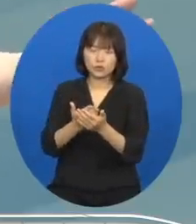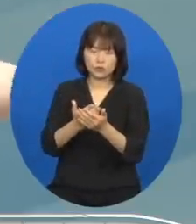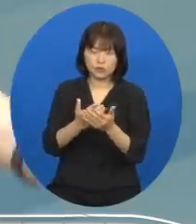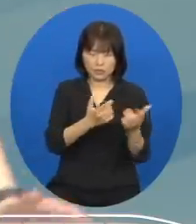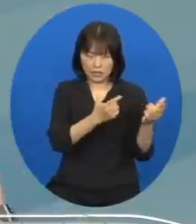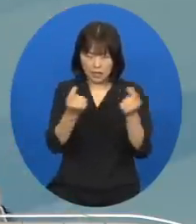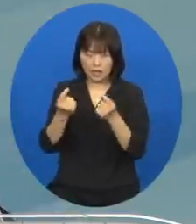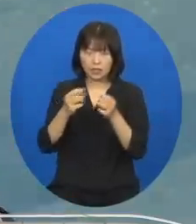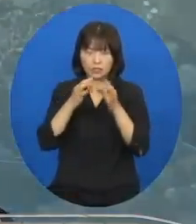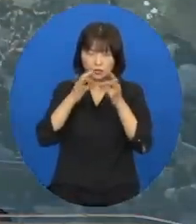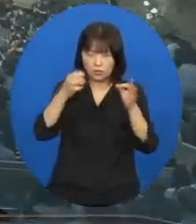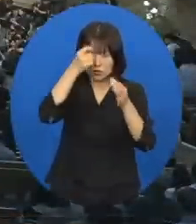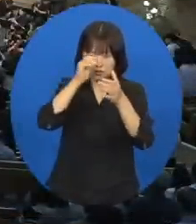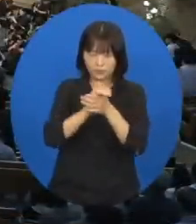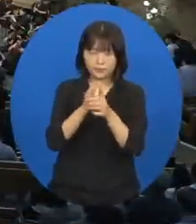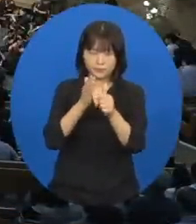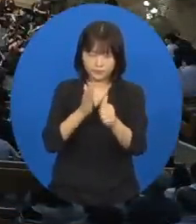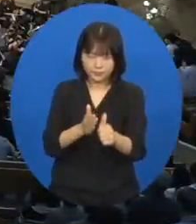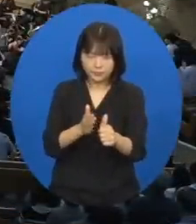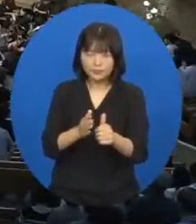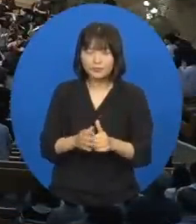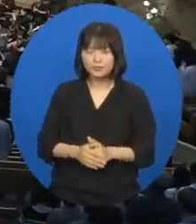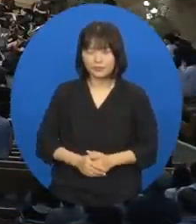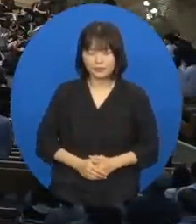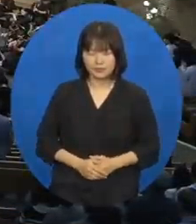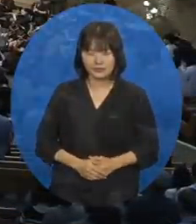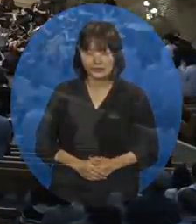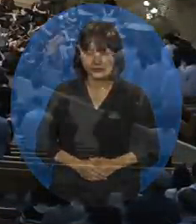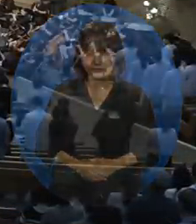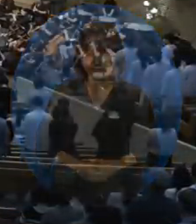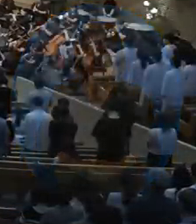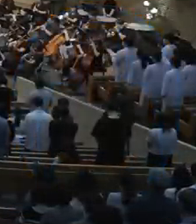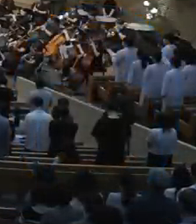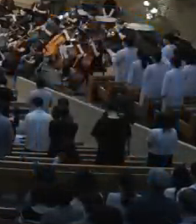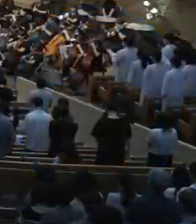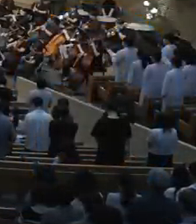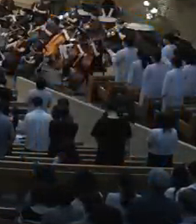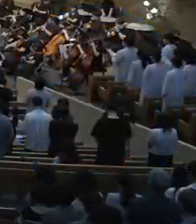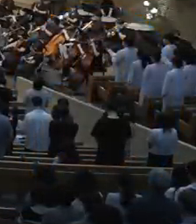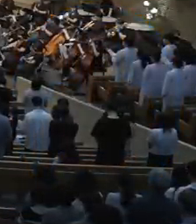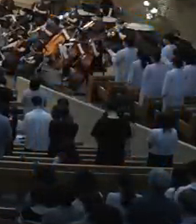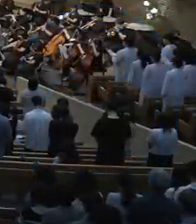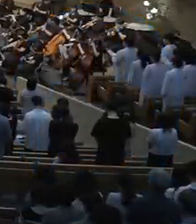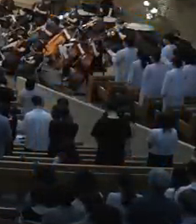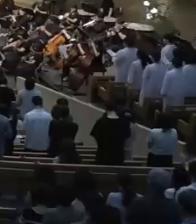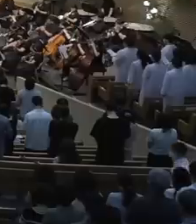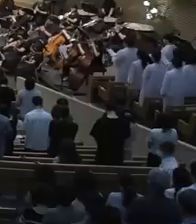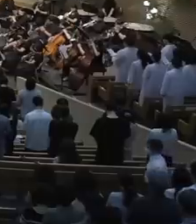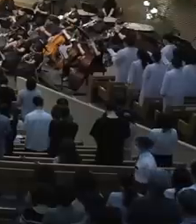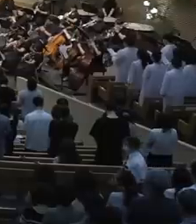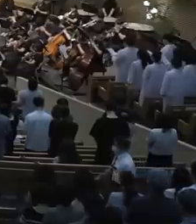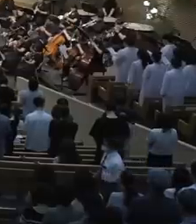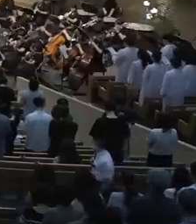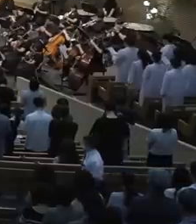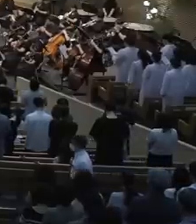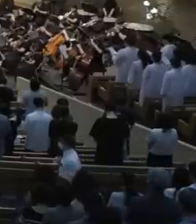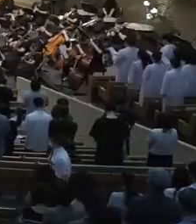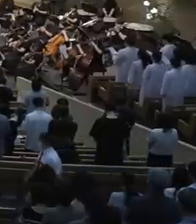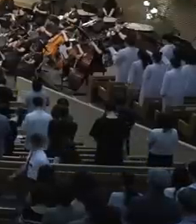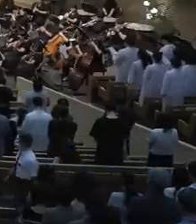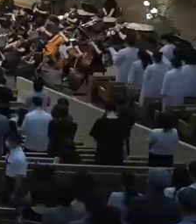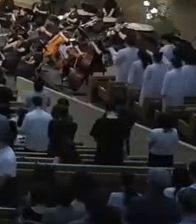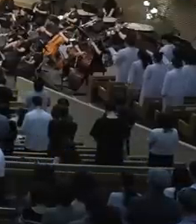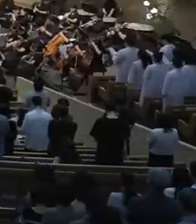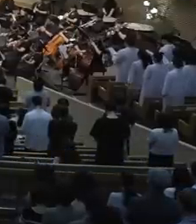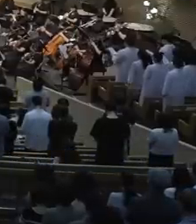통성으로 기도하겠습니다. 은혜와 사랑이 충만하신 아버지 하나님, 놀라우신 하나님의 은혜와 하나님의 역사를 인하여 아버지